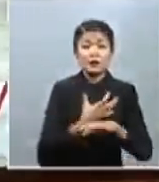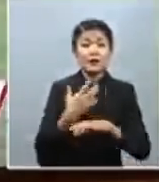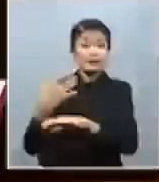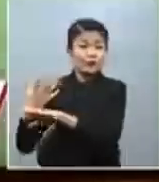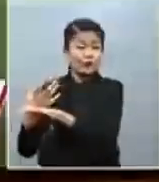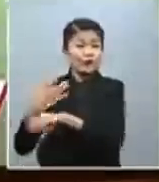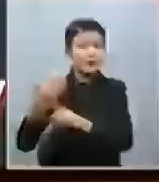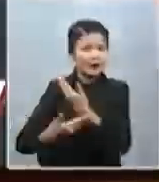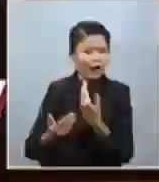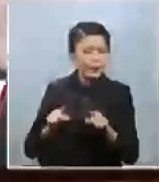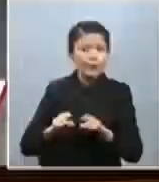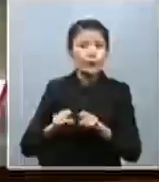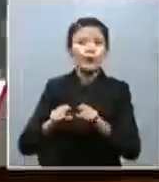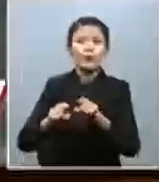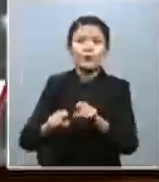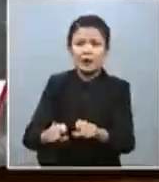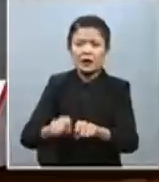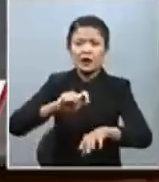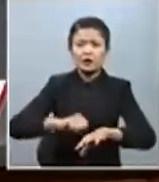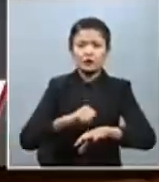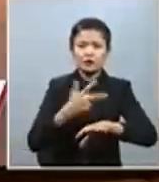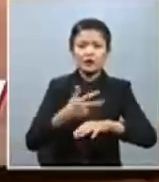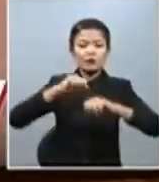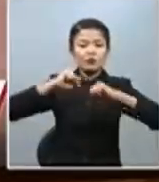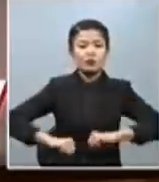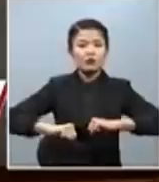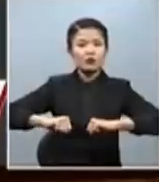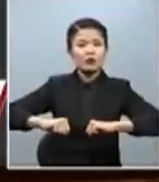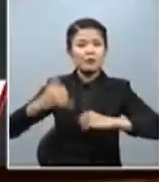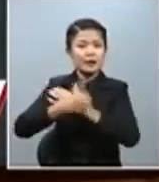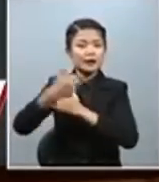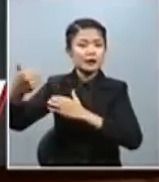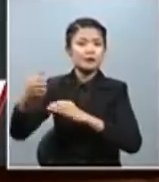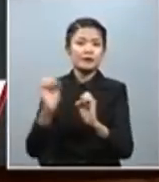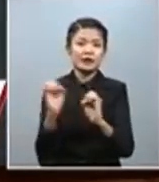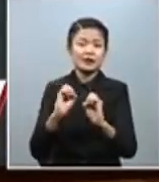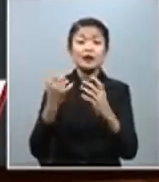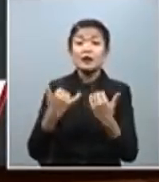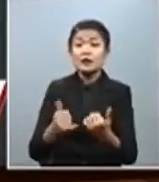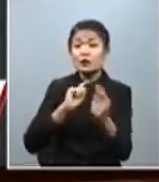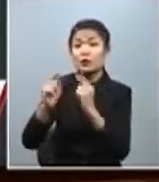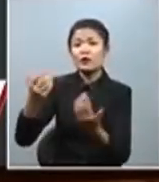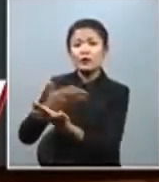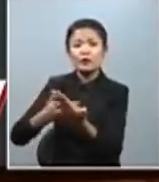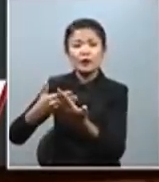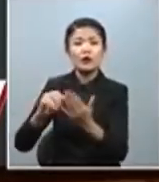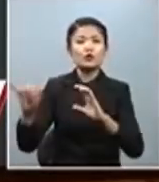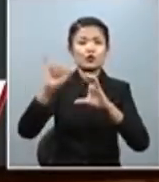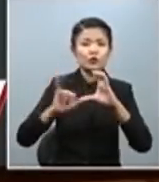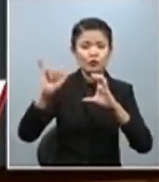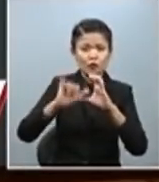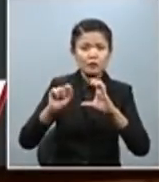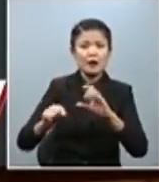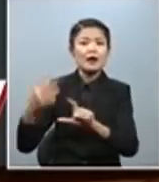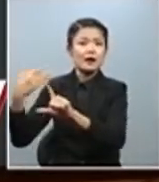นโมเดลธุรกิจใหม่ที่ทางช่อง3ยังไม่เคยมีความตกลงกับรายใดมาก่อนที่ผ่านมาข้อตกลงกับลาและ YouTube ก็เป็นรูปแบบของการ